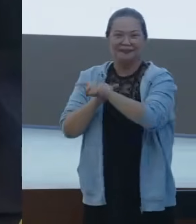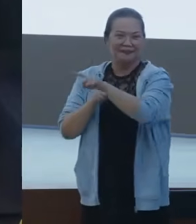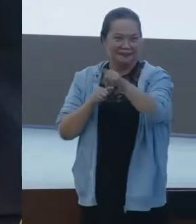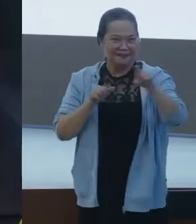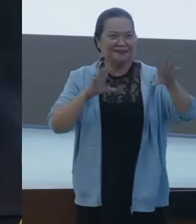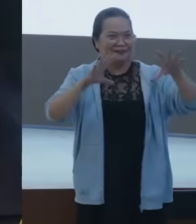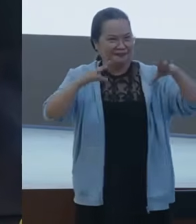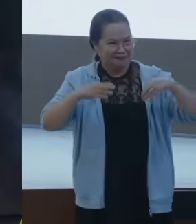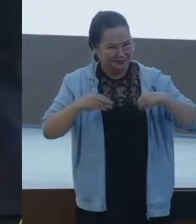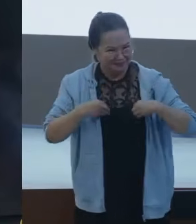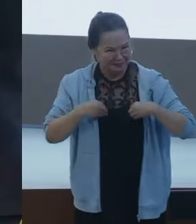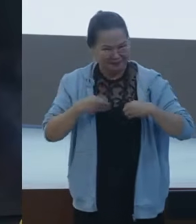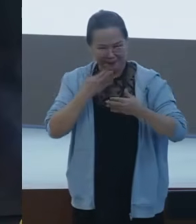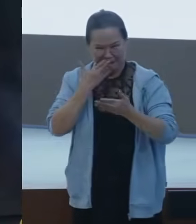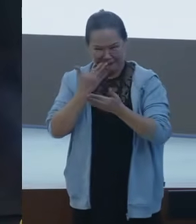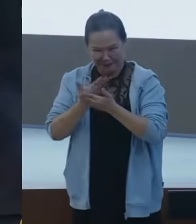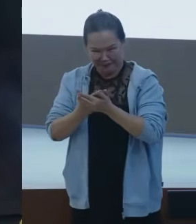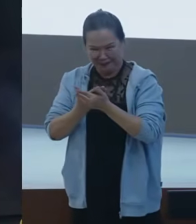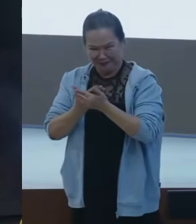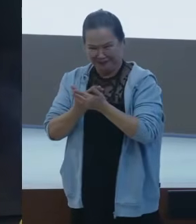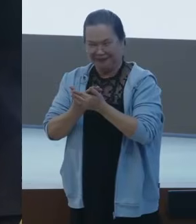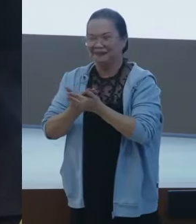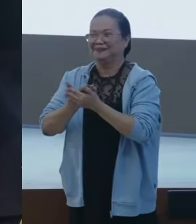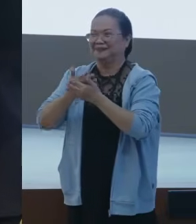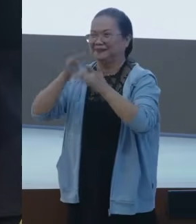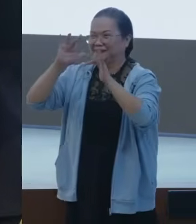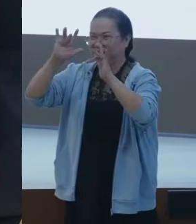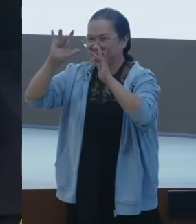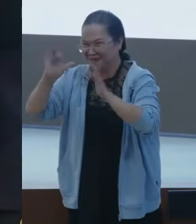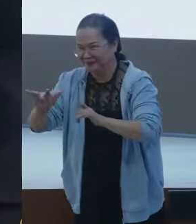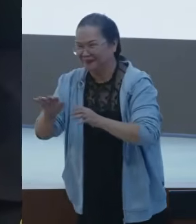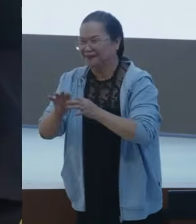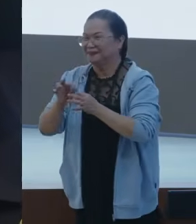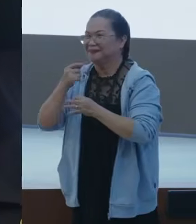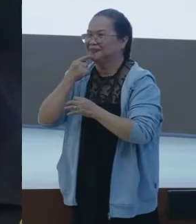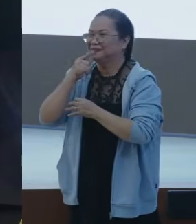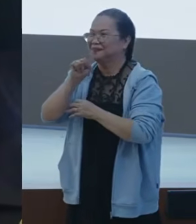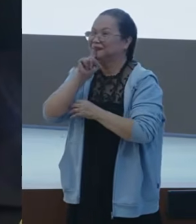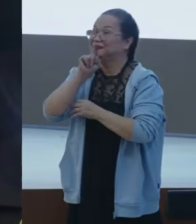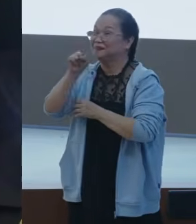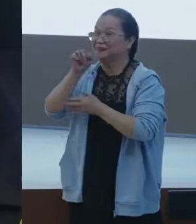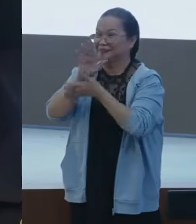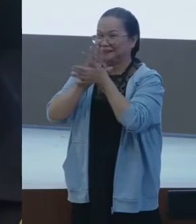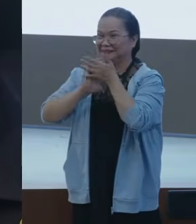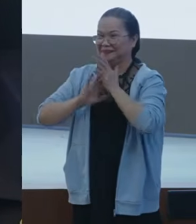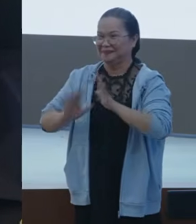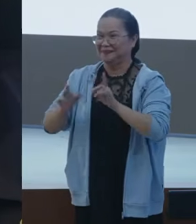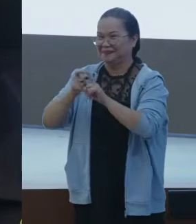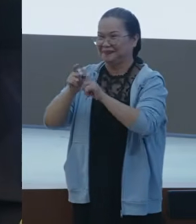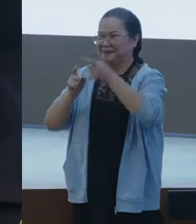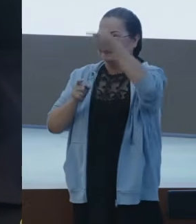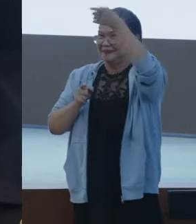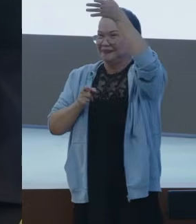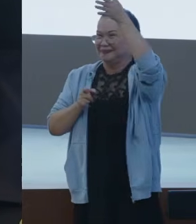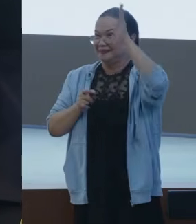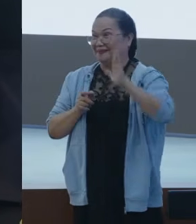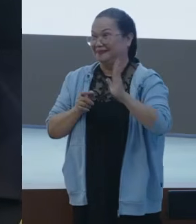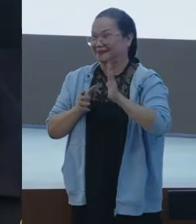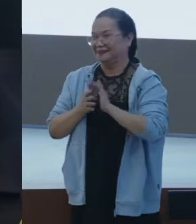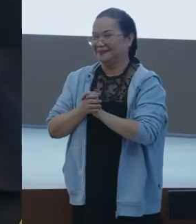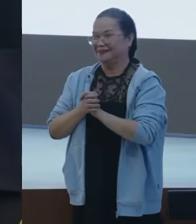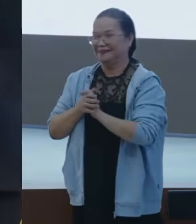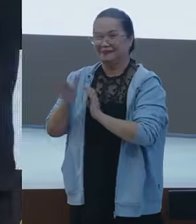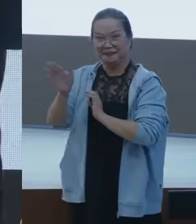tumanggap ng kanyang kagandahang loob sa kaligtasan at tunay na kapayapaan mula sa Panginoon.